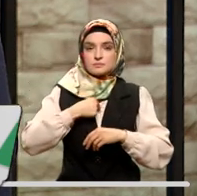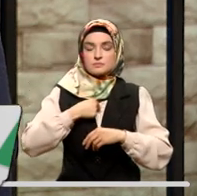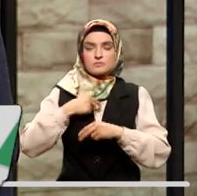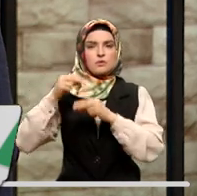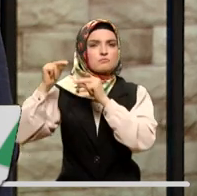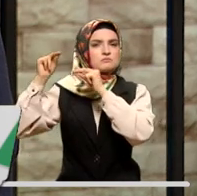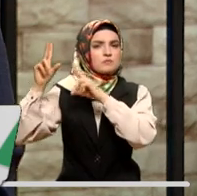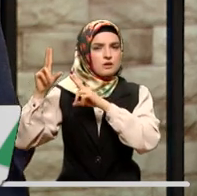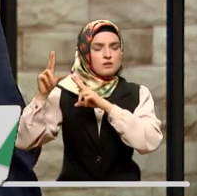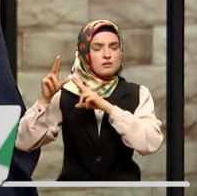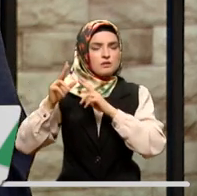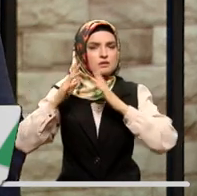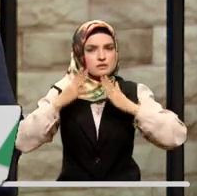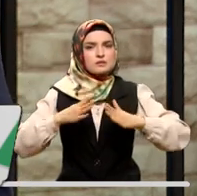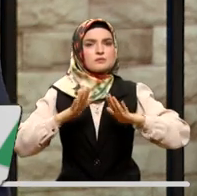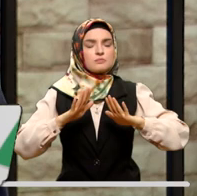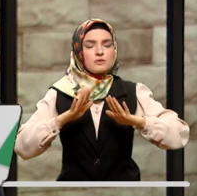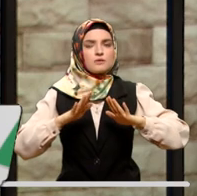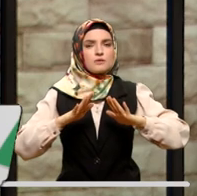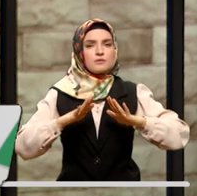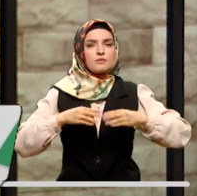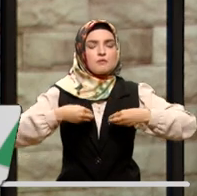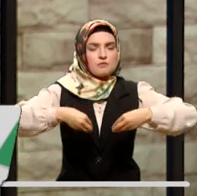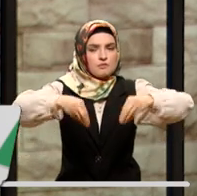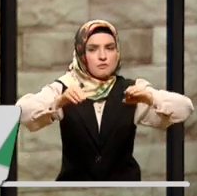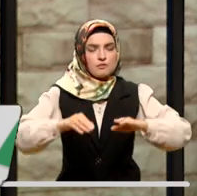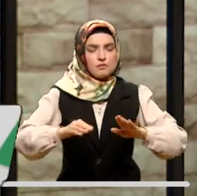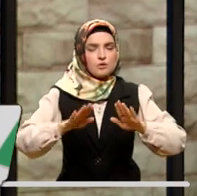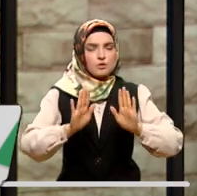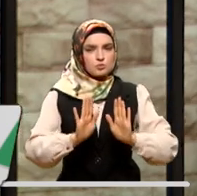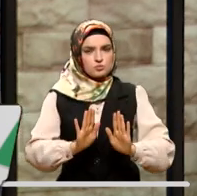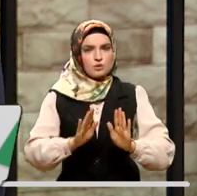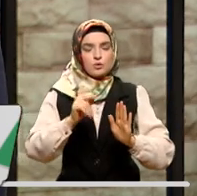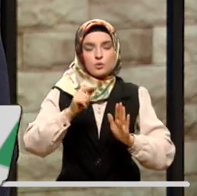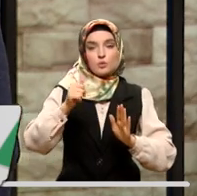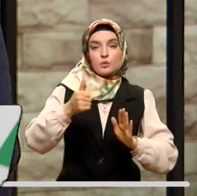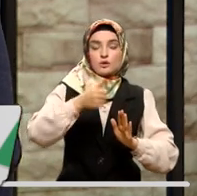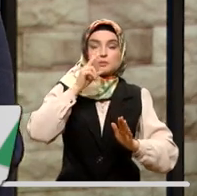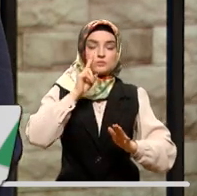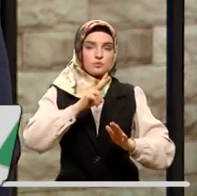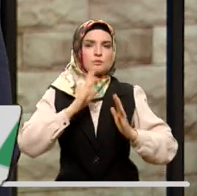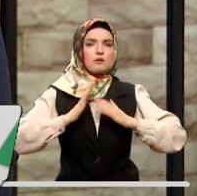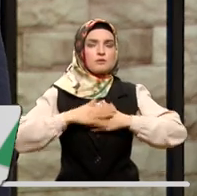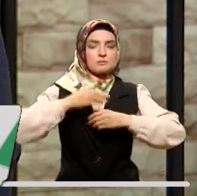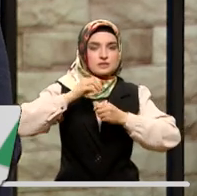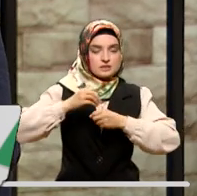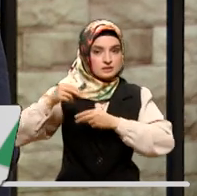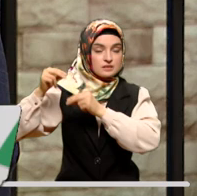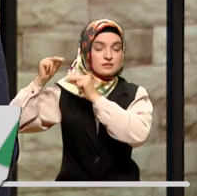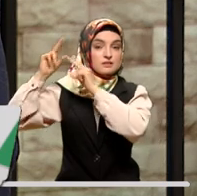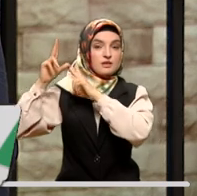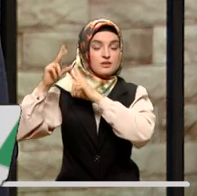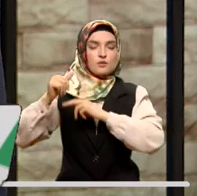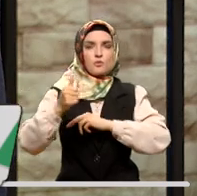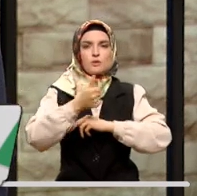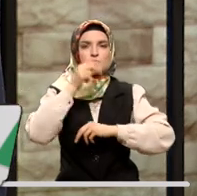kalksak, kılmasak bile, arkada dursak, seccadeye dursak bile onu önemserdi. Namaz için kalkılabileceğini, namaza verilecek önemi